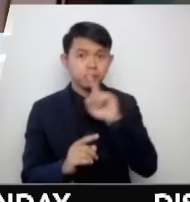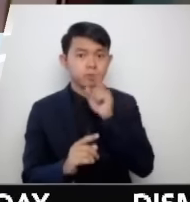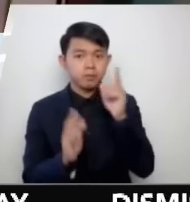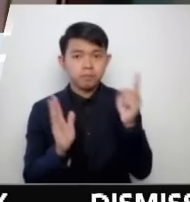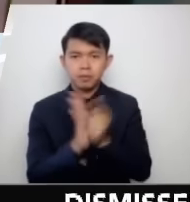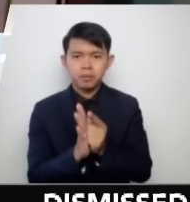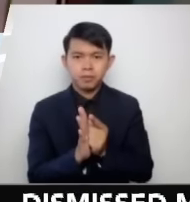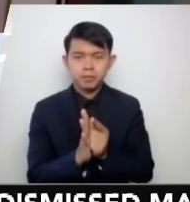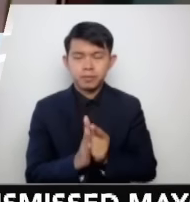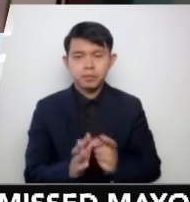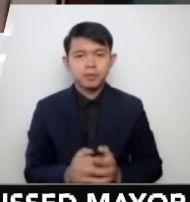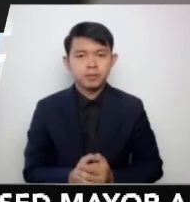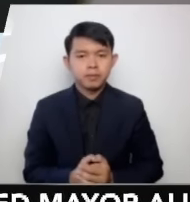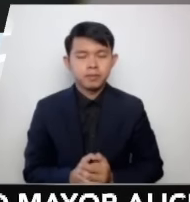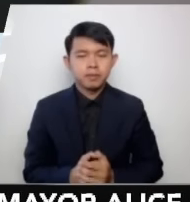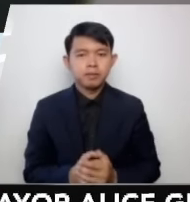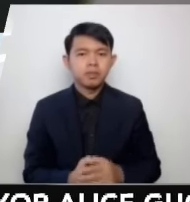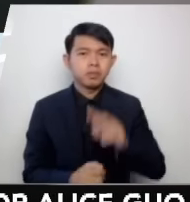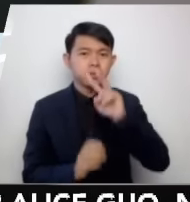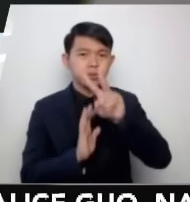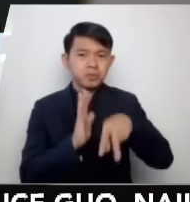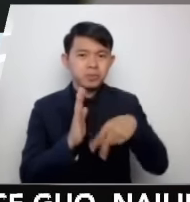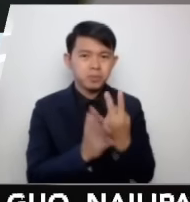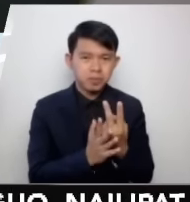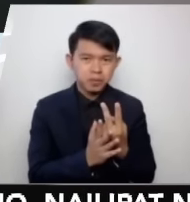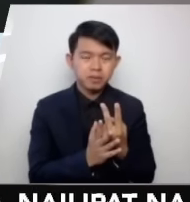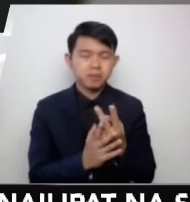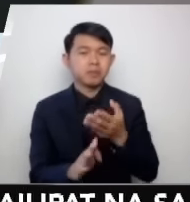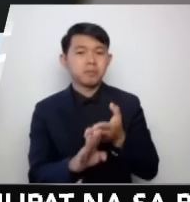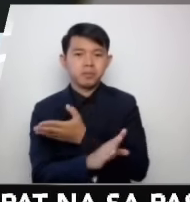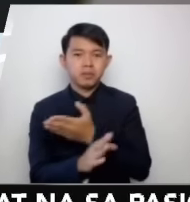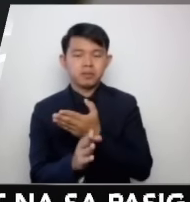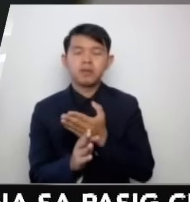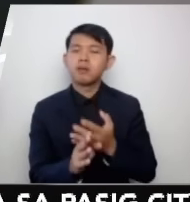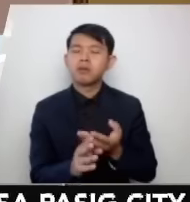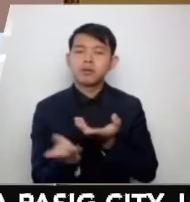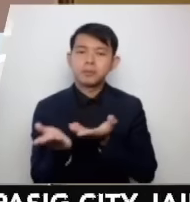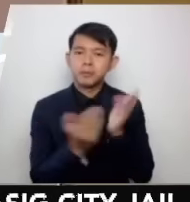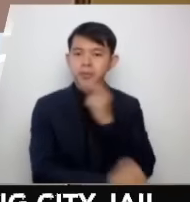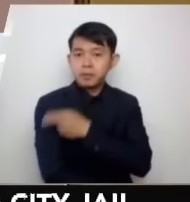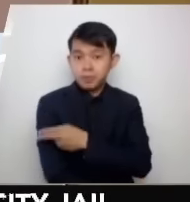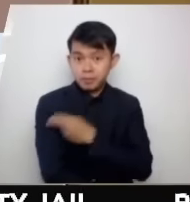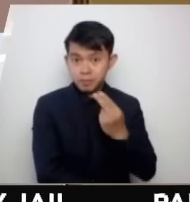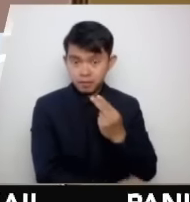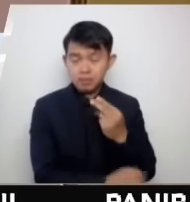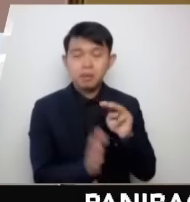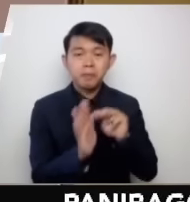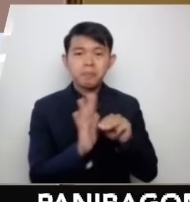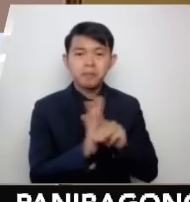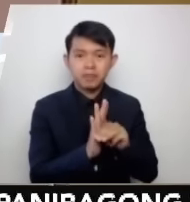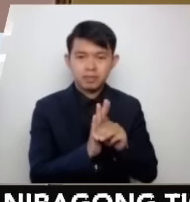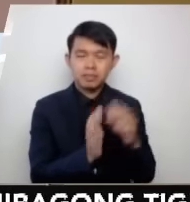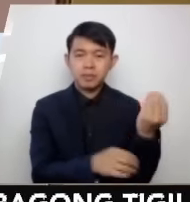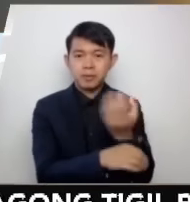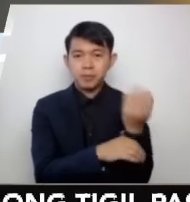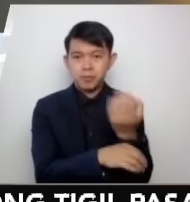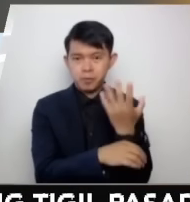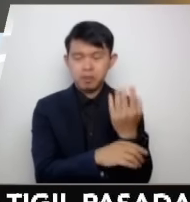ang inabot bago nadala sa ospital si John Mark ng ambulansyo ng Marikina Rescue kung saan idineklara rin siyang dead on